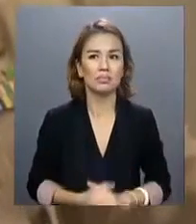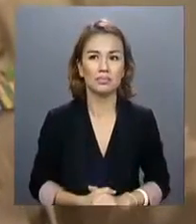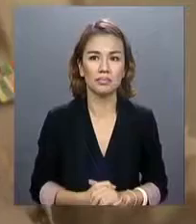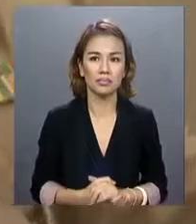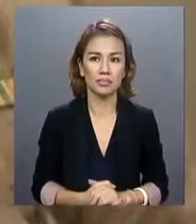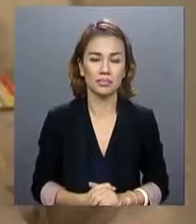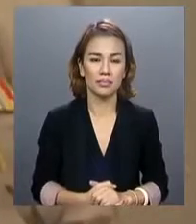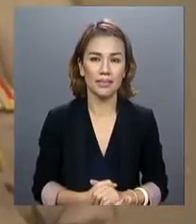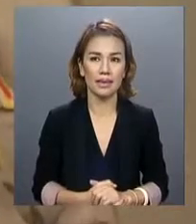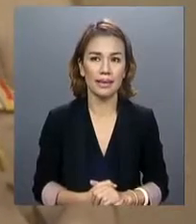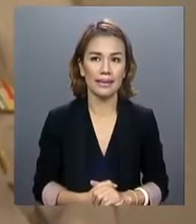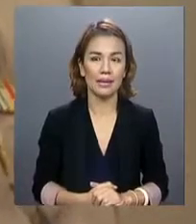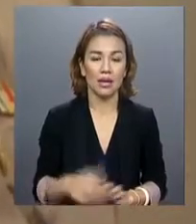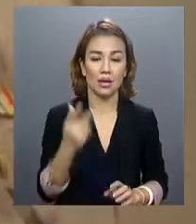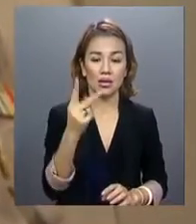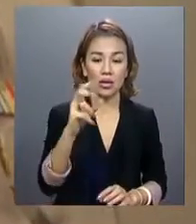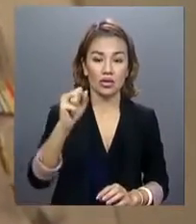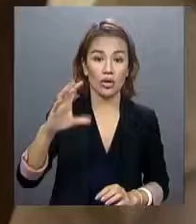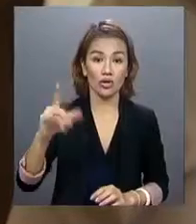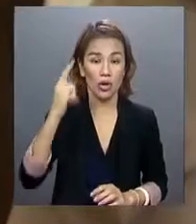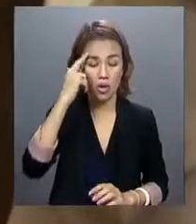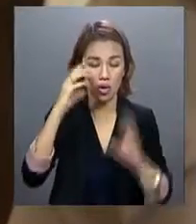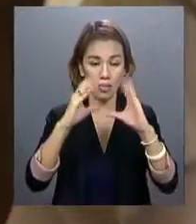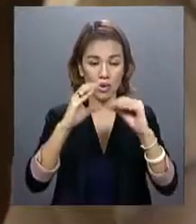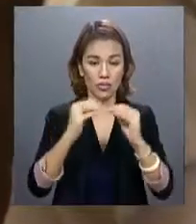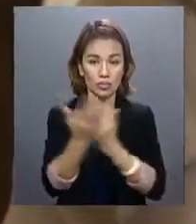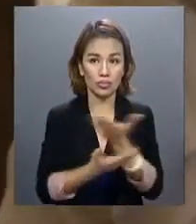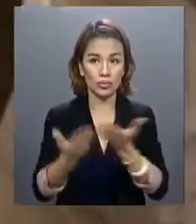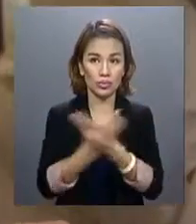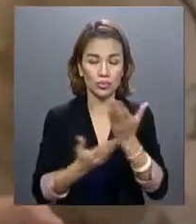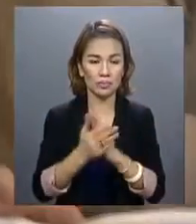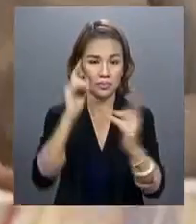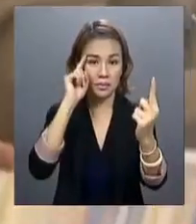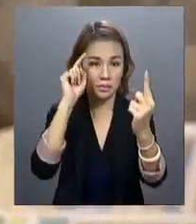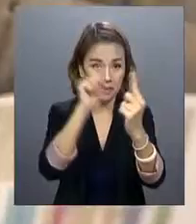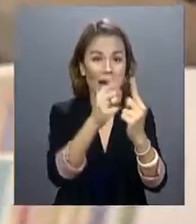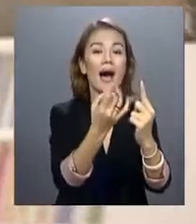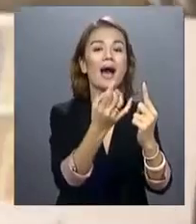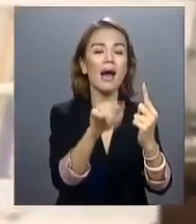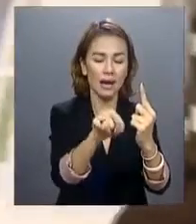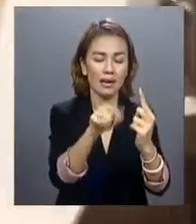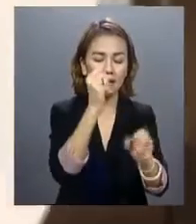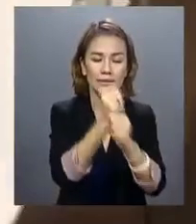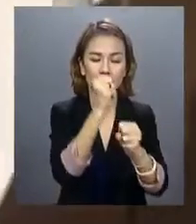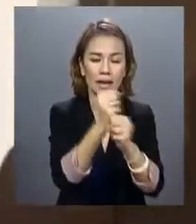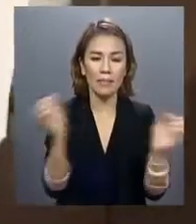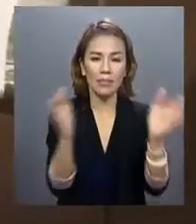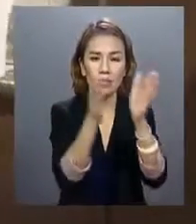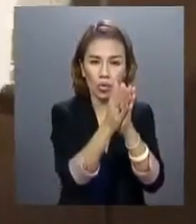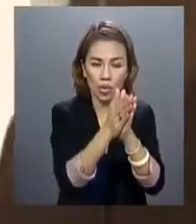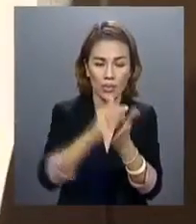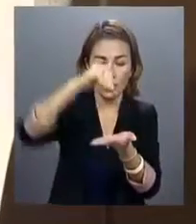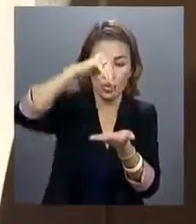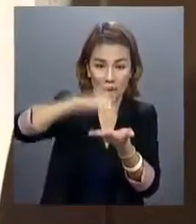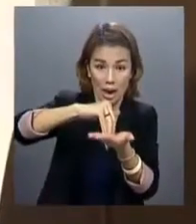รัฐบาลคสช.นะคะจัดงานสัมมนาในครั้งนี้ด้วยเจตนาที่จะสร้างความเข้าใจร่วมกันกับส่วนราชการทั้งส่วนกลางภูมิภา